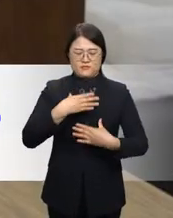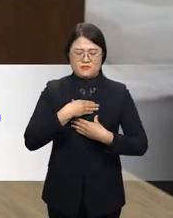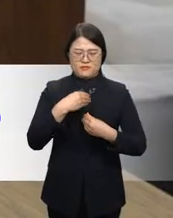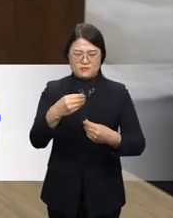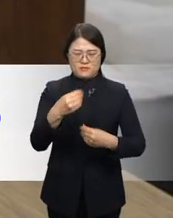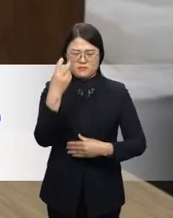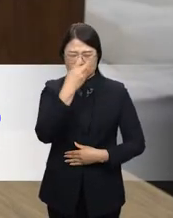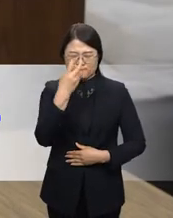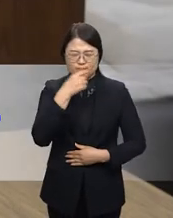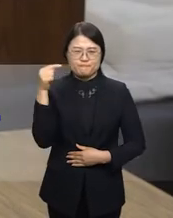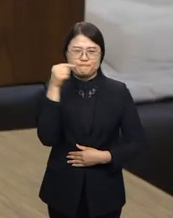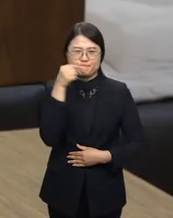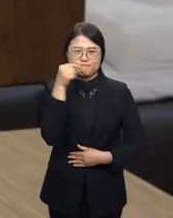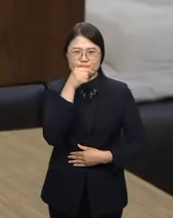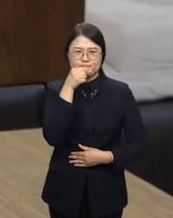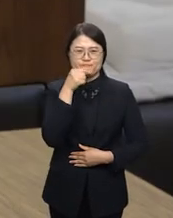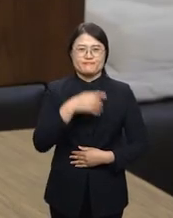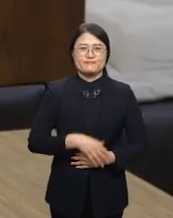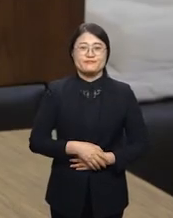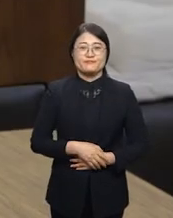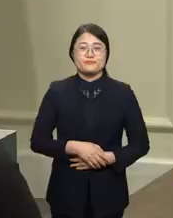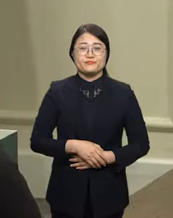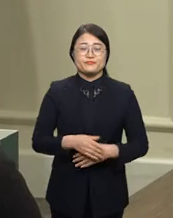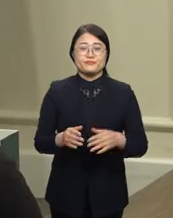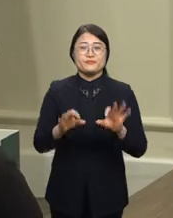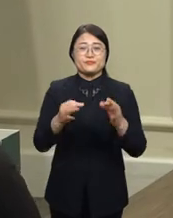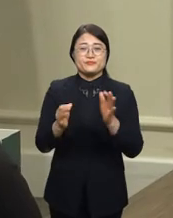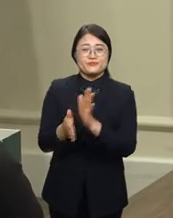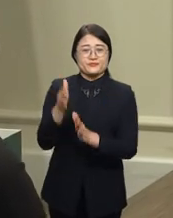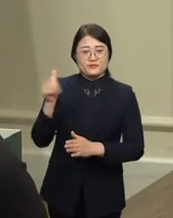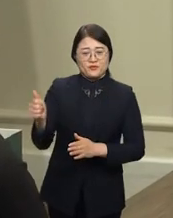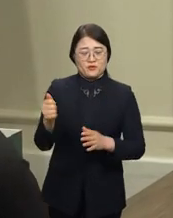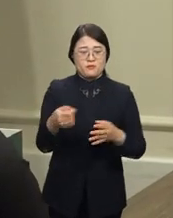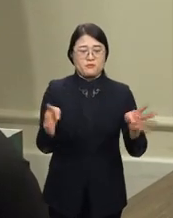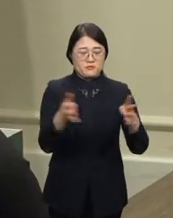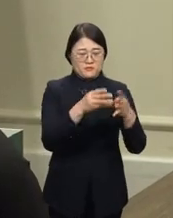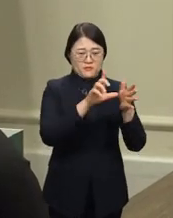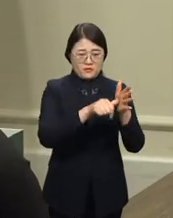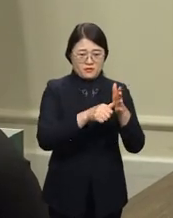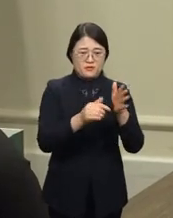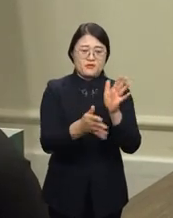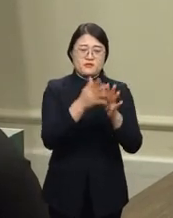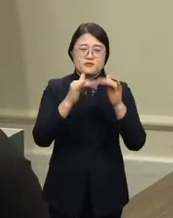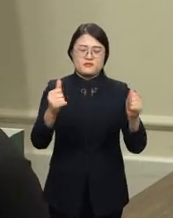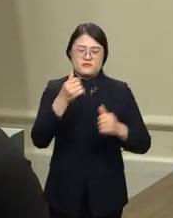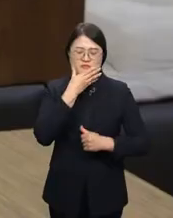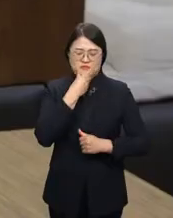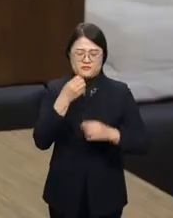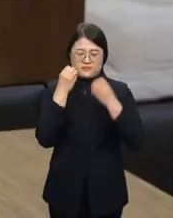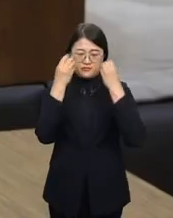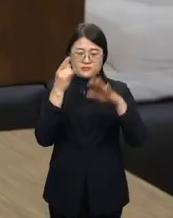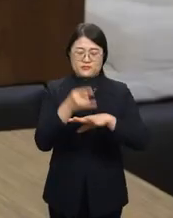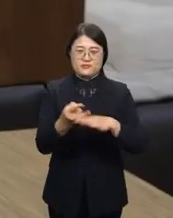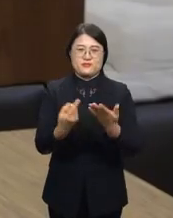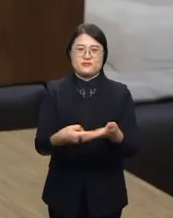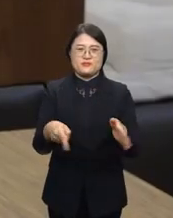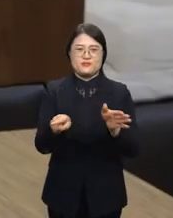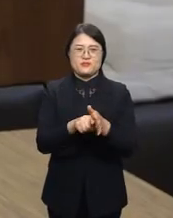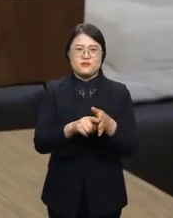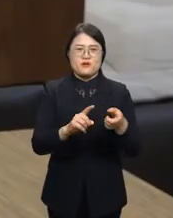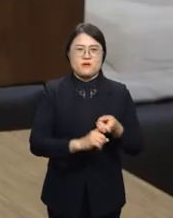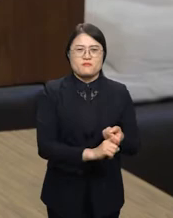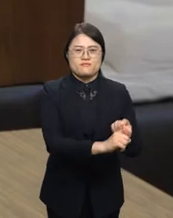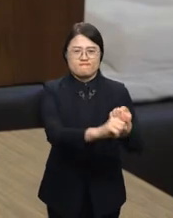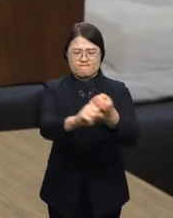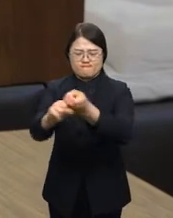강화하기로 했습니다. 김상돈 시장은 협약식에서 시민이 행복한 새로운 의왕을 위해 민관이